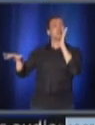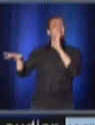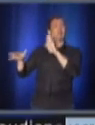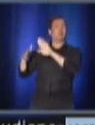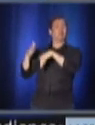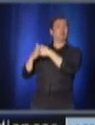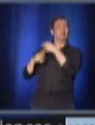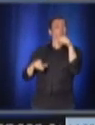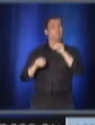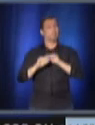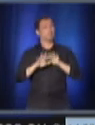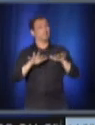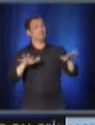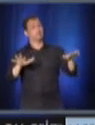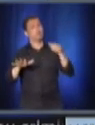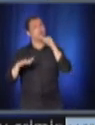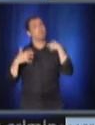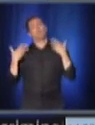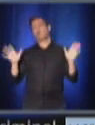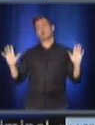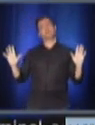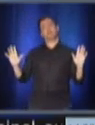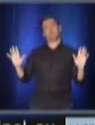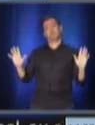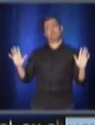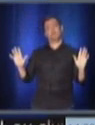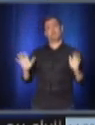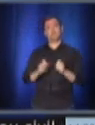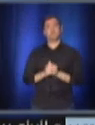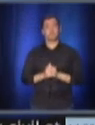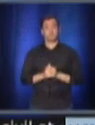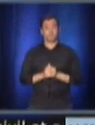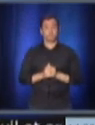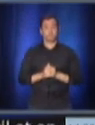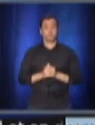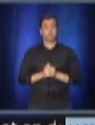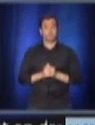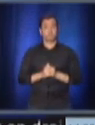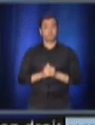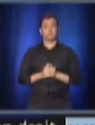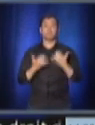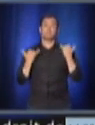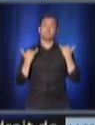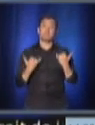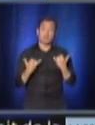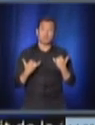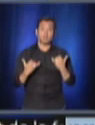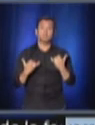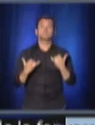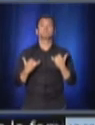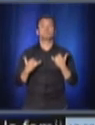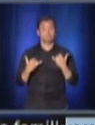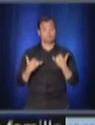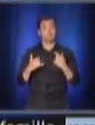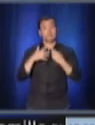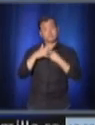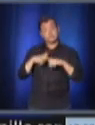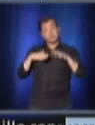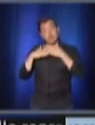nombre de délinquants puissent mettre en péril la réouverture du Québec. À partir